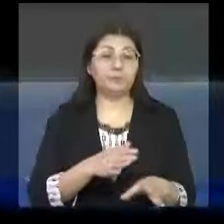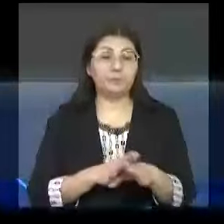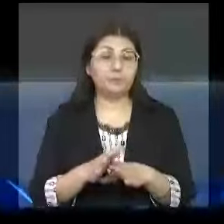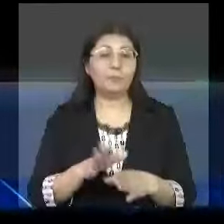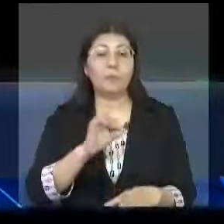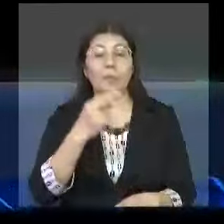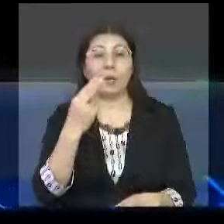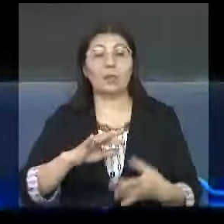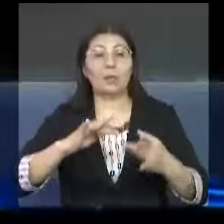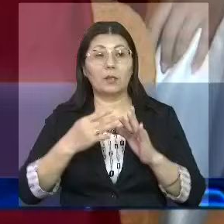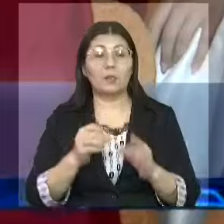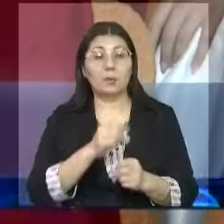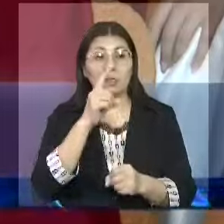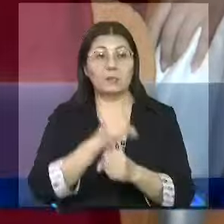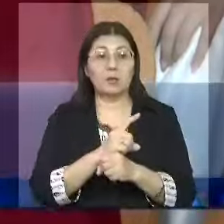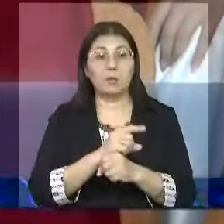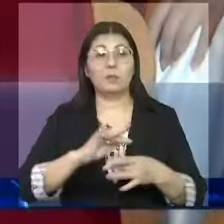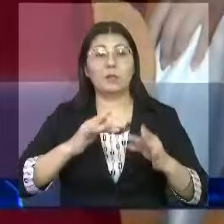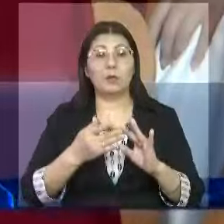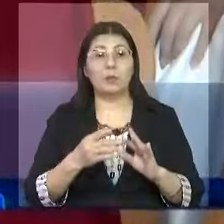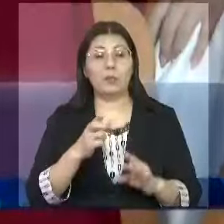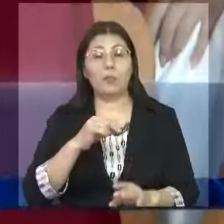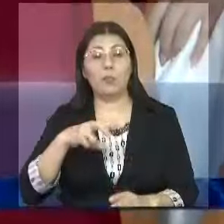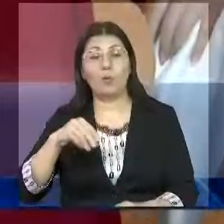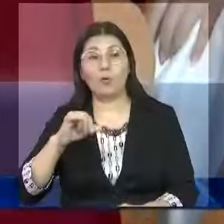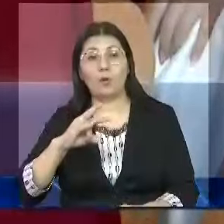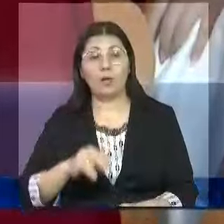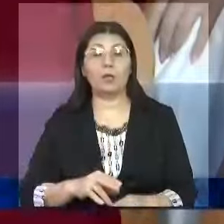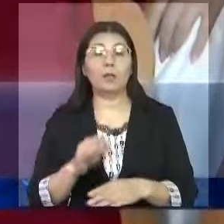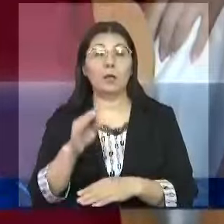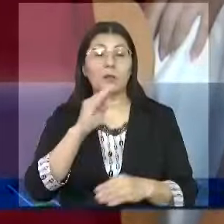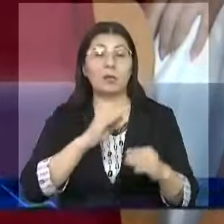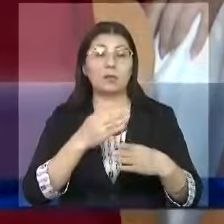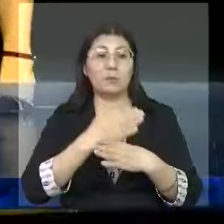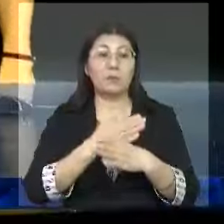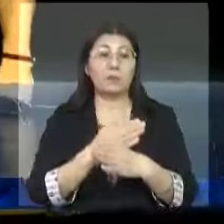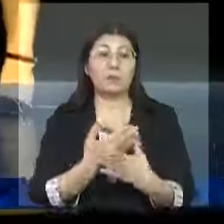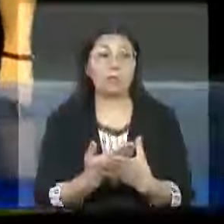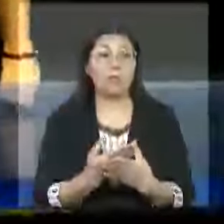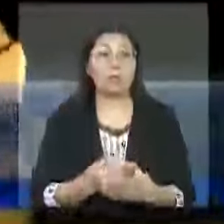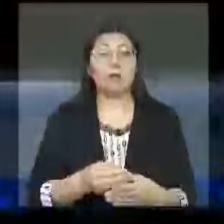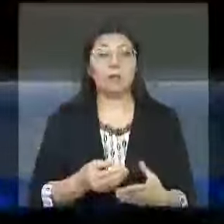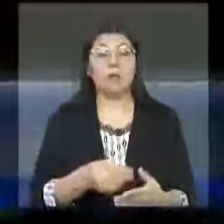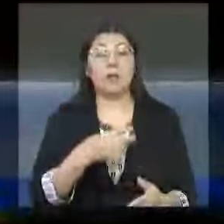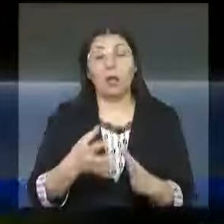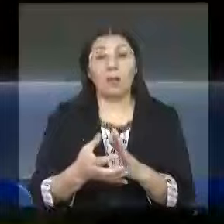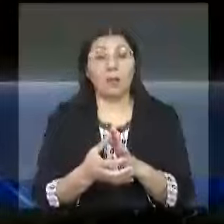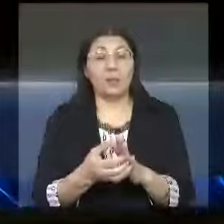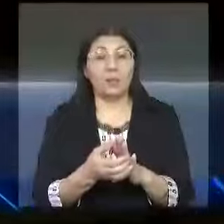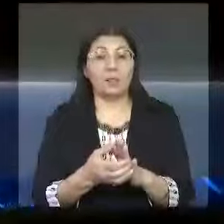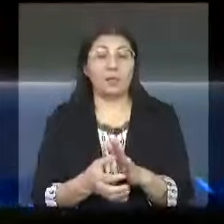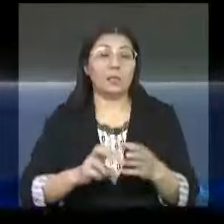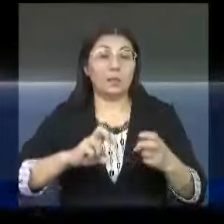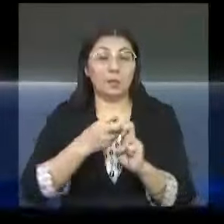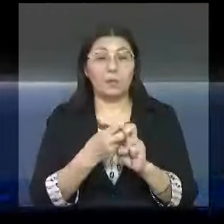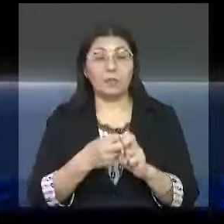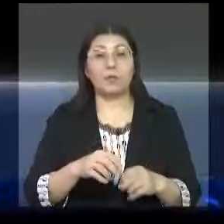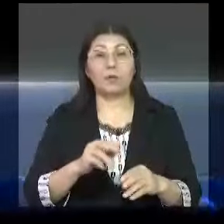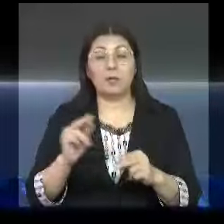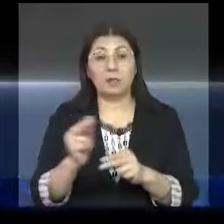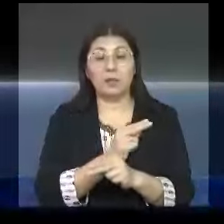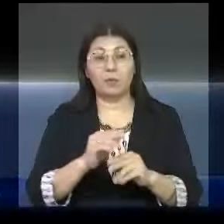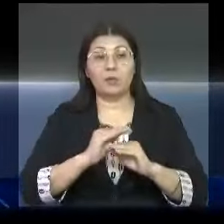учениками заны гаджеты и булинг спектакль затрагивает недочёты в деле воспитания подрастающего поколения социальную проблему